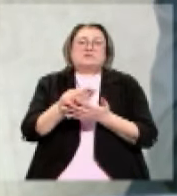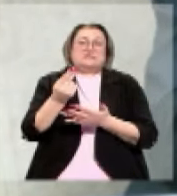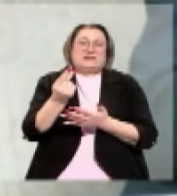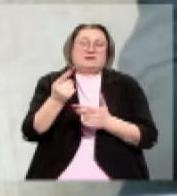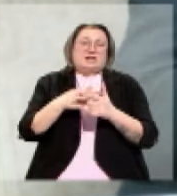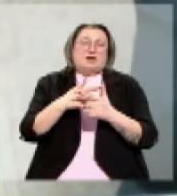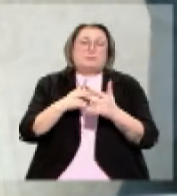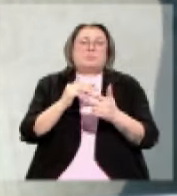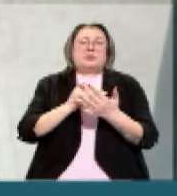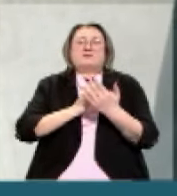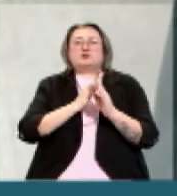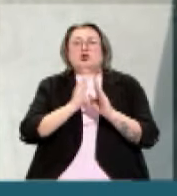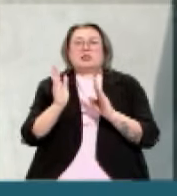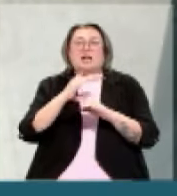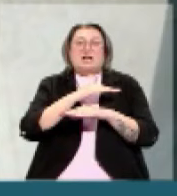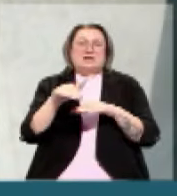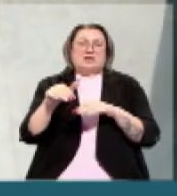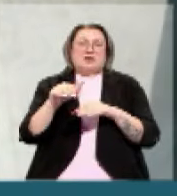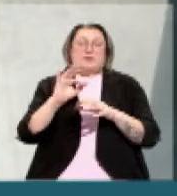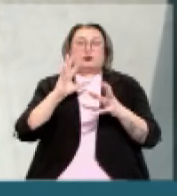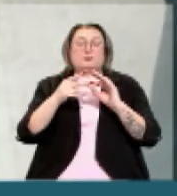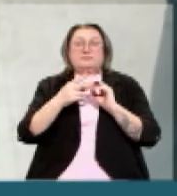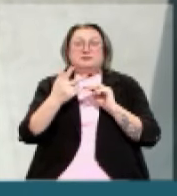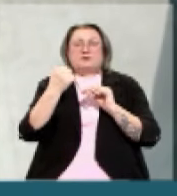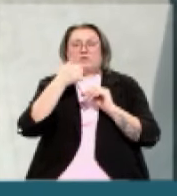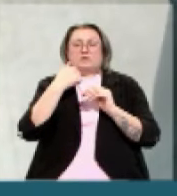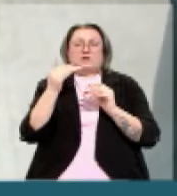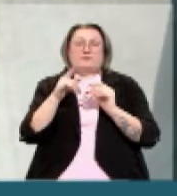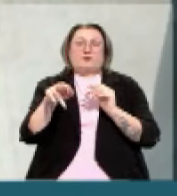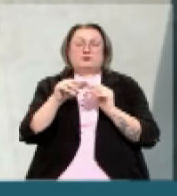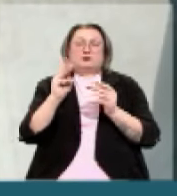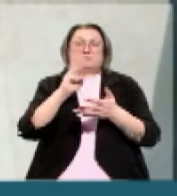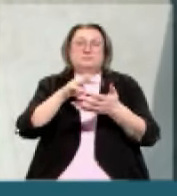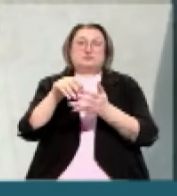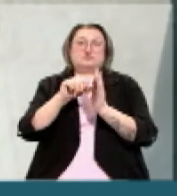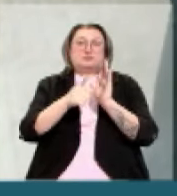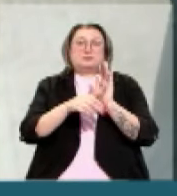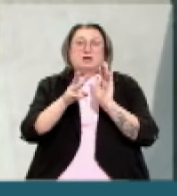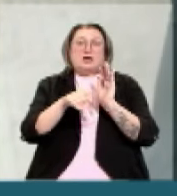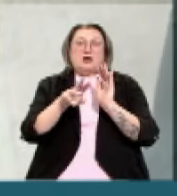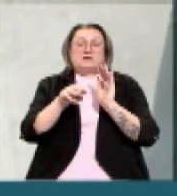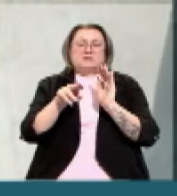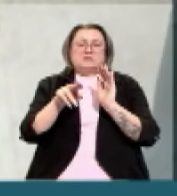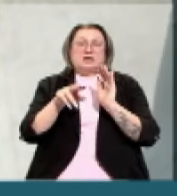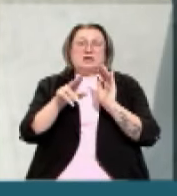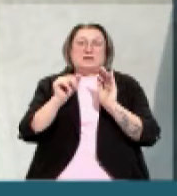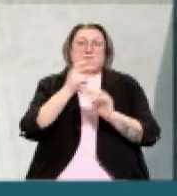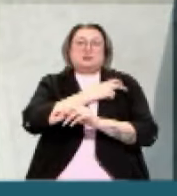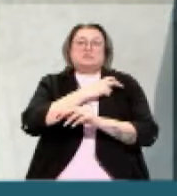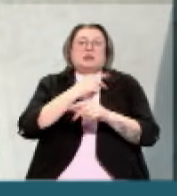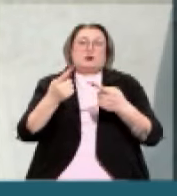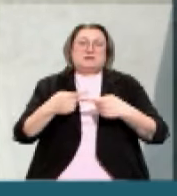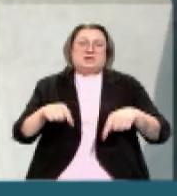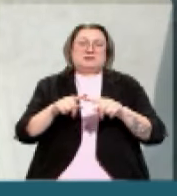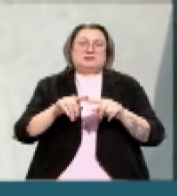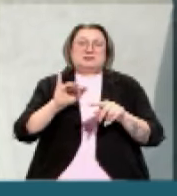салынатын айыппұлдарды болдырмаумен айналысуда. 2023 жылдың 9 ай қорытындысы менен қор тарапынан медициналық мекемелерге 16